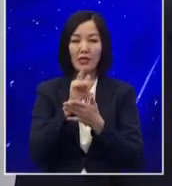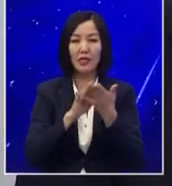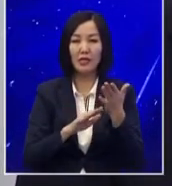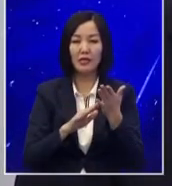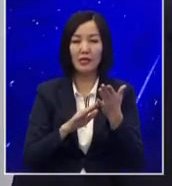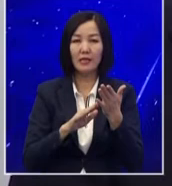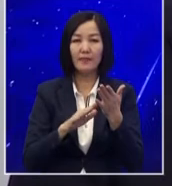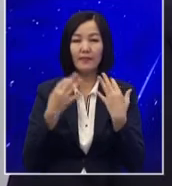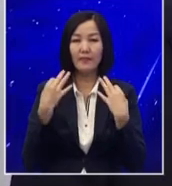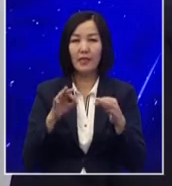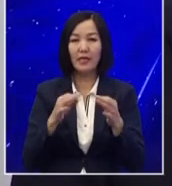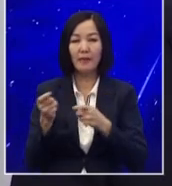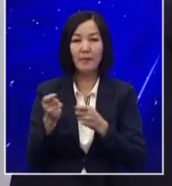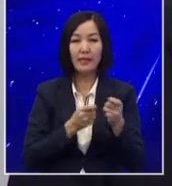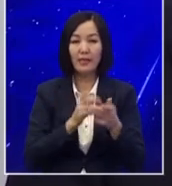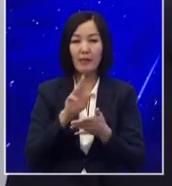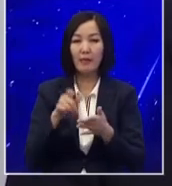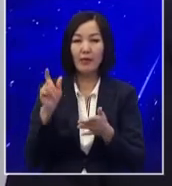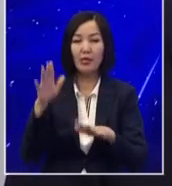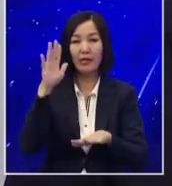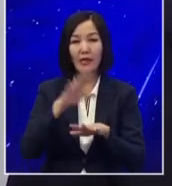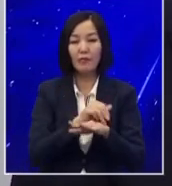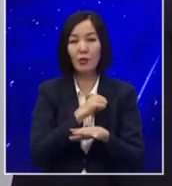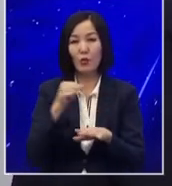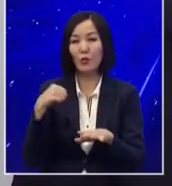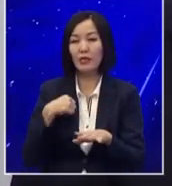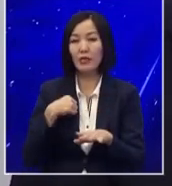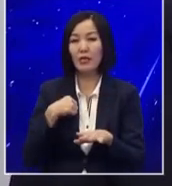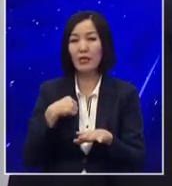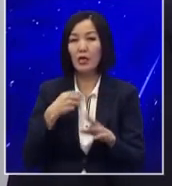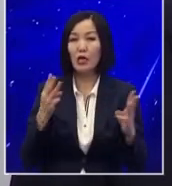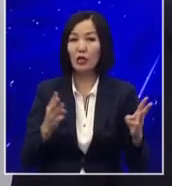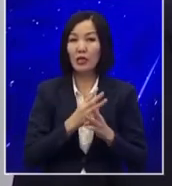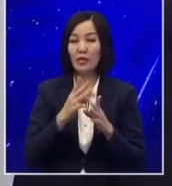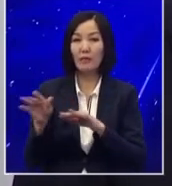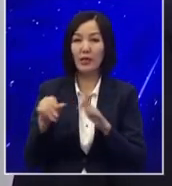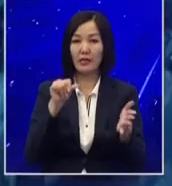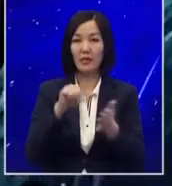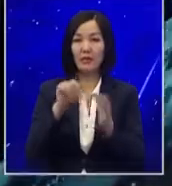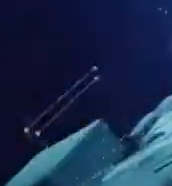болып саналады. Бұл басқарма басшылары болсын, әкімдер болсын, өз ерікмен бұл акцияға қатыса алады.